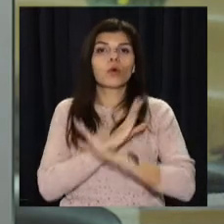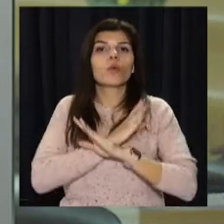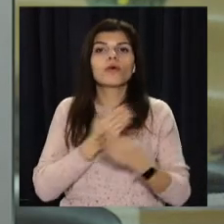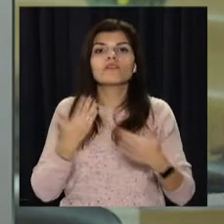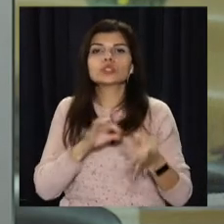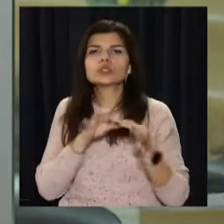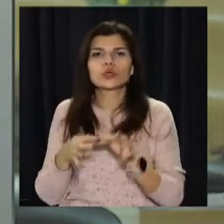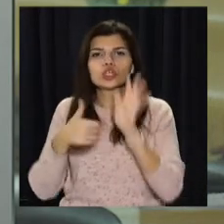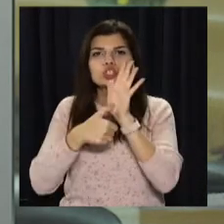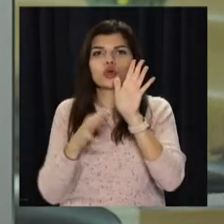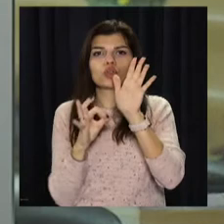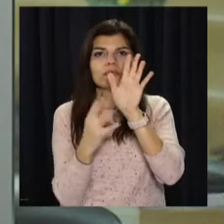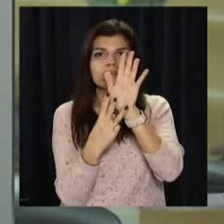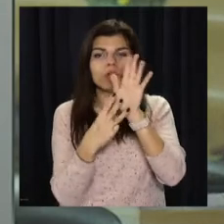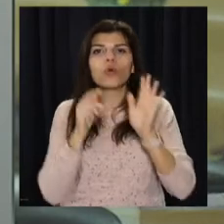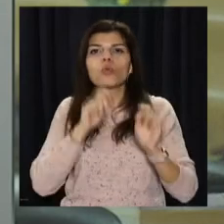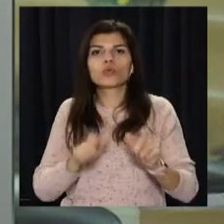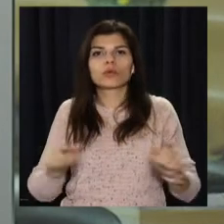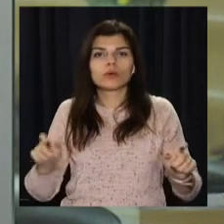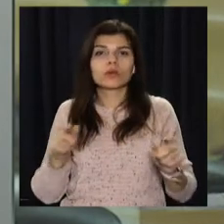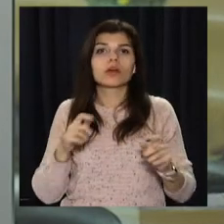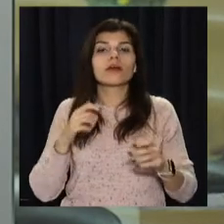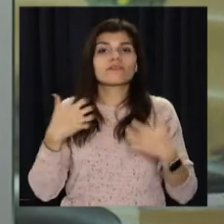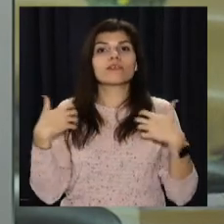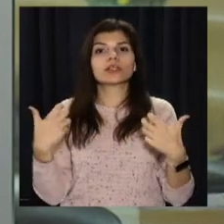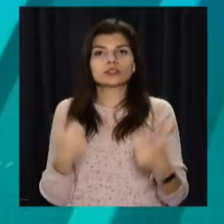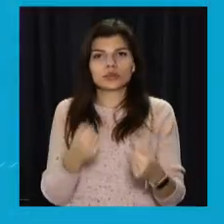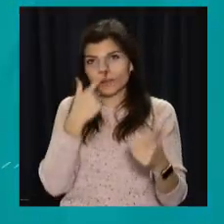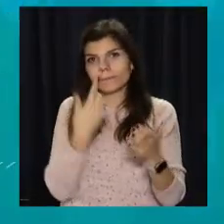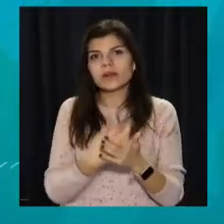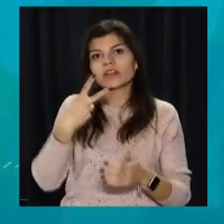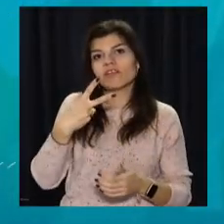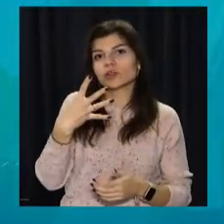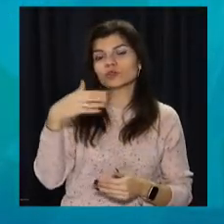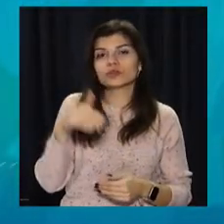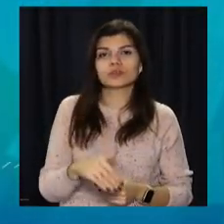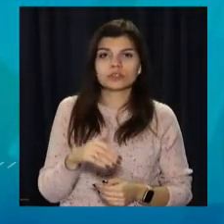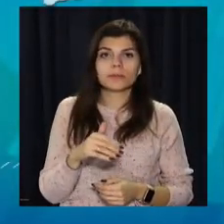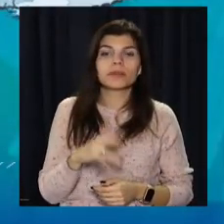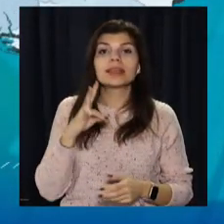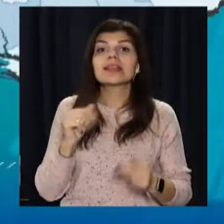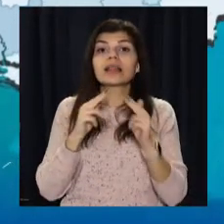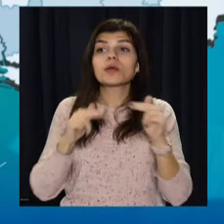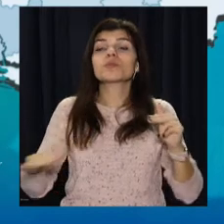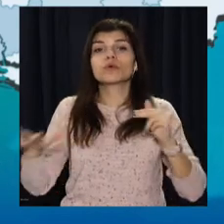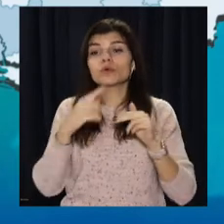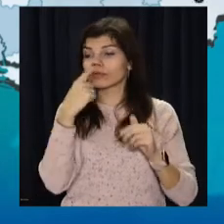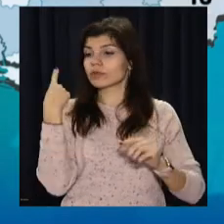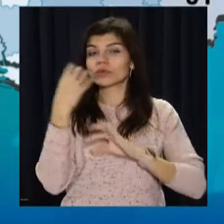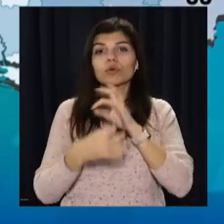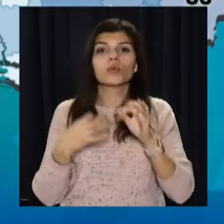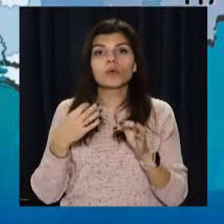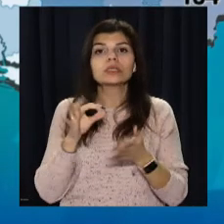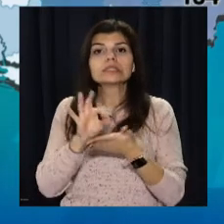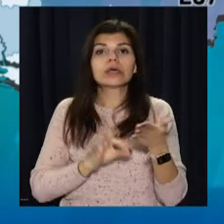ускладнень 608 українців. Побороли коронавірусну хворобу понад 24 тисячі. На Дніпропетровщині за минулу добу одразу